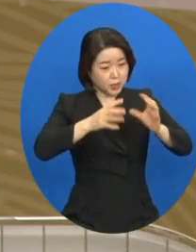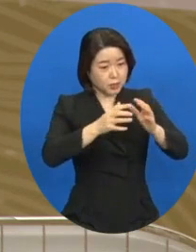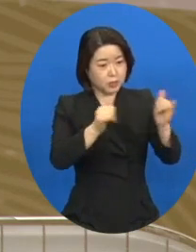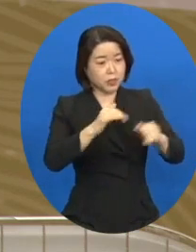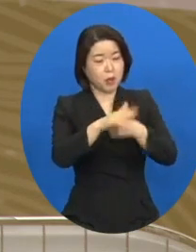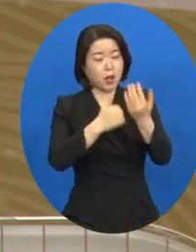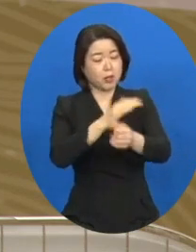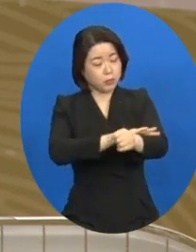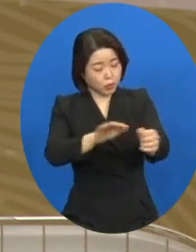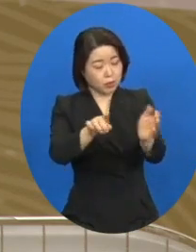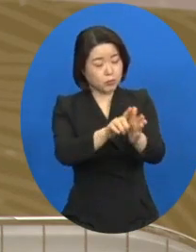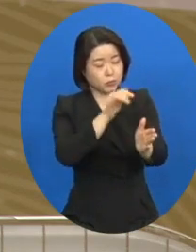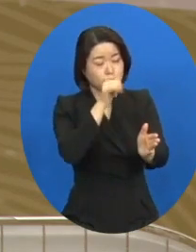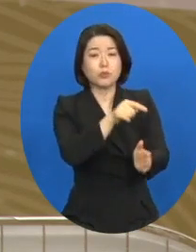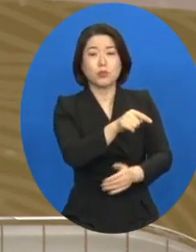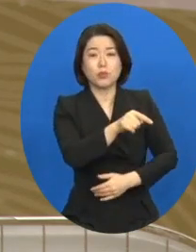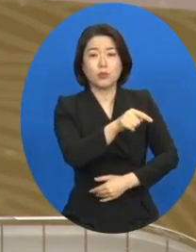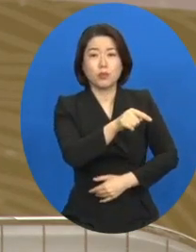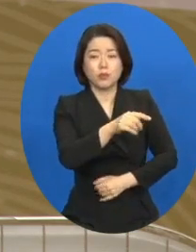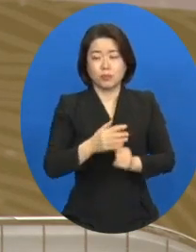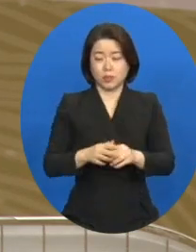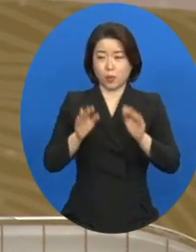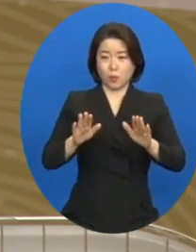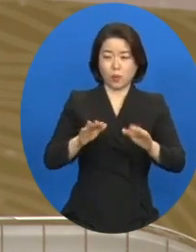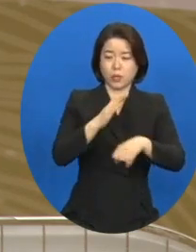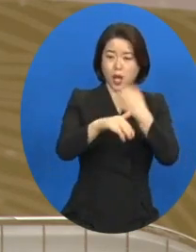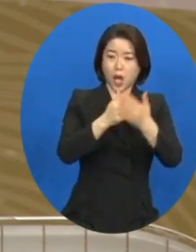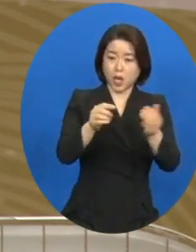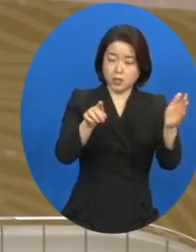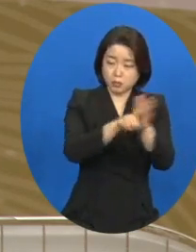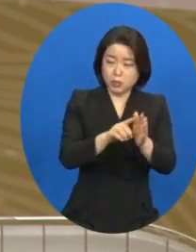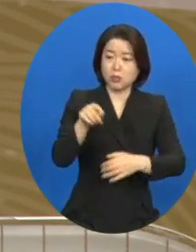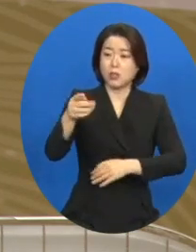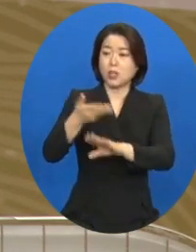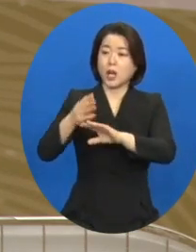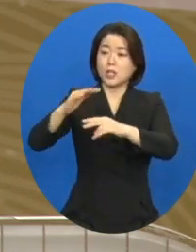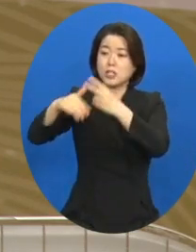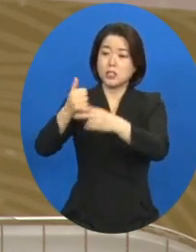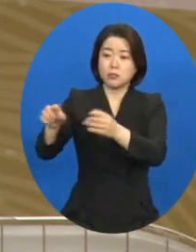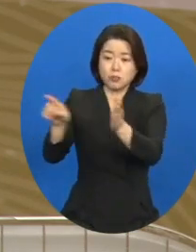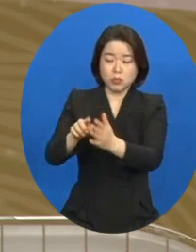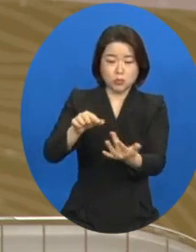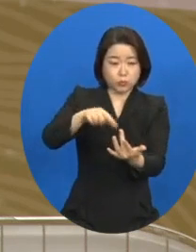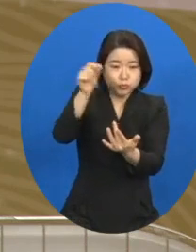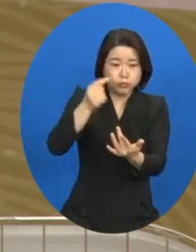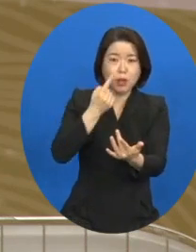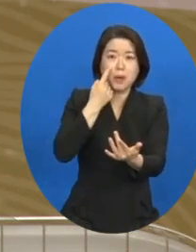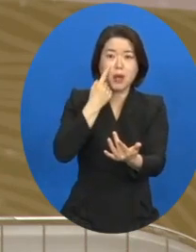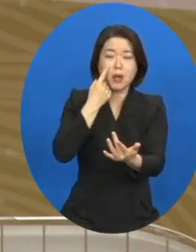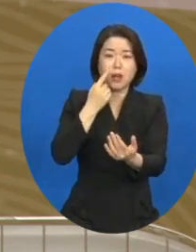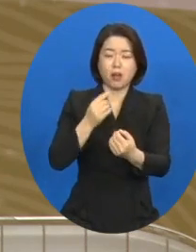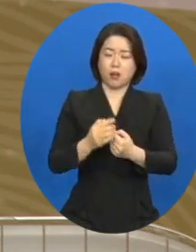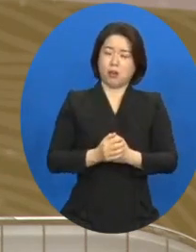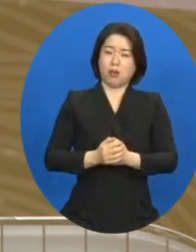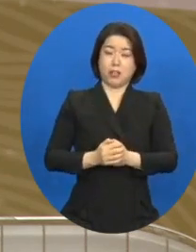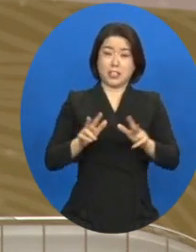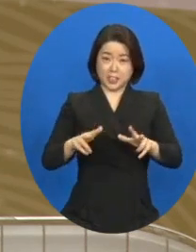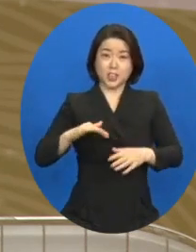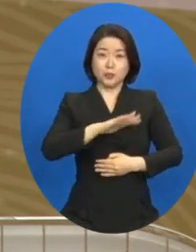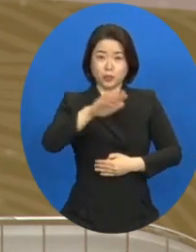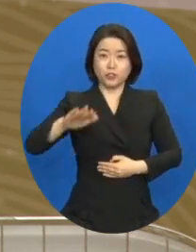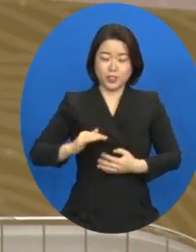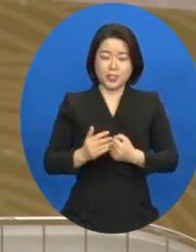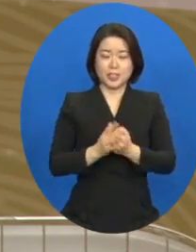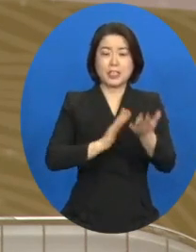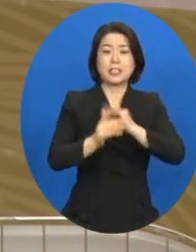이스라엘 백성들에게 오늘 하나님을 믿을지 이방신을 섬길지 선택하라니. 마치 우리에게